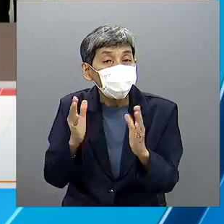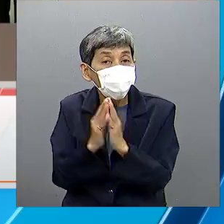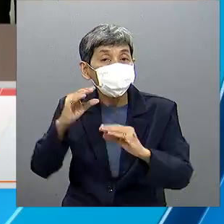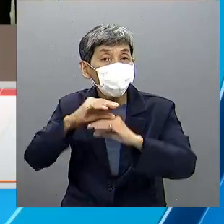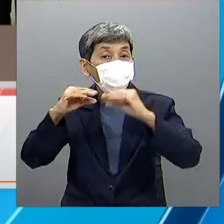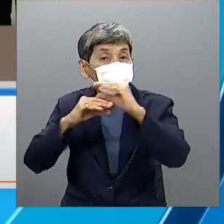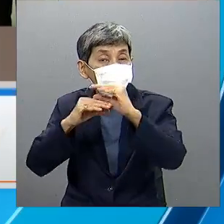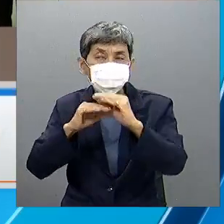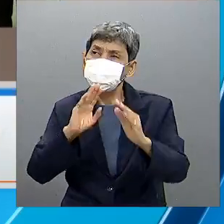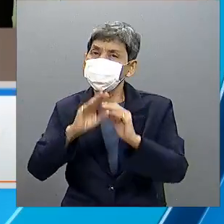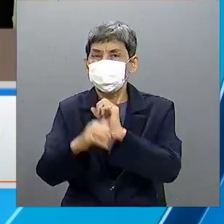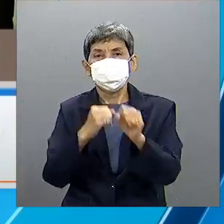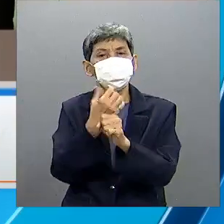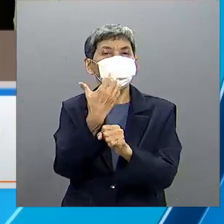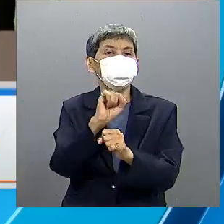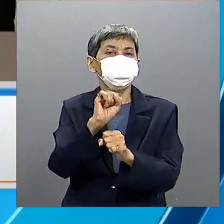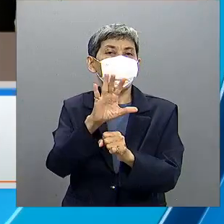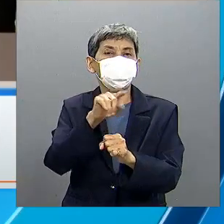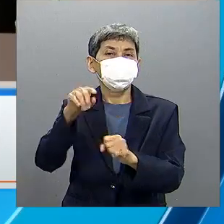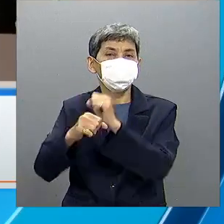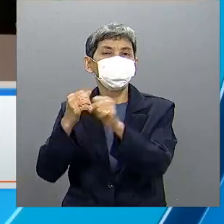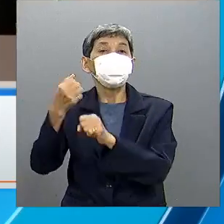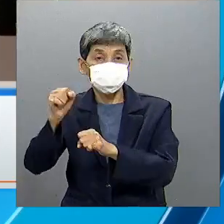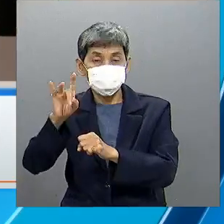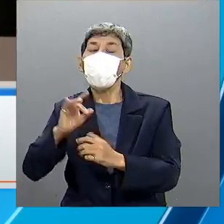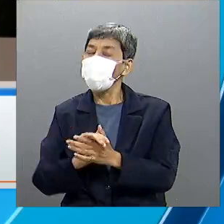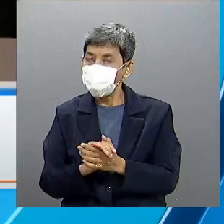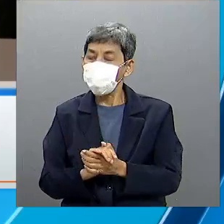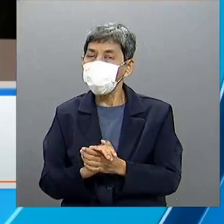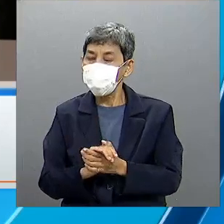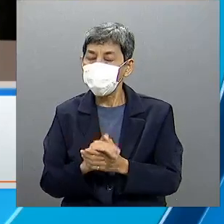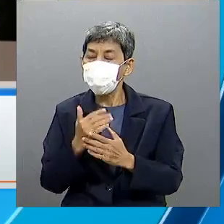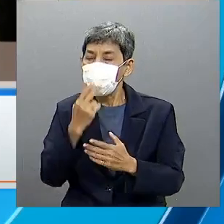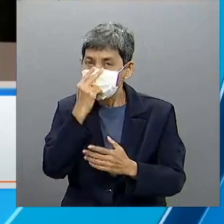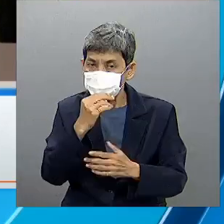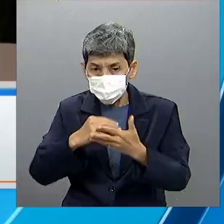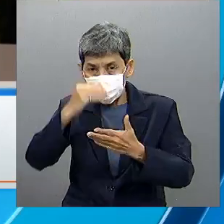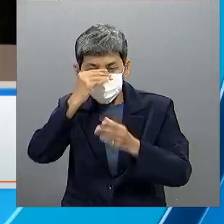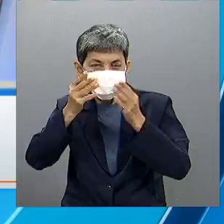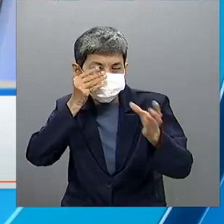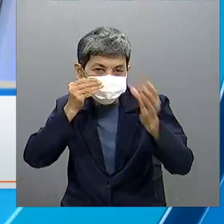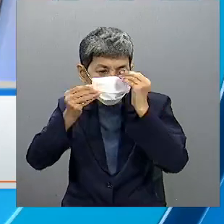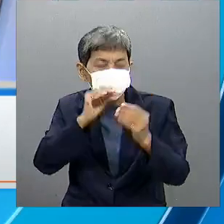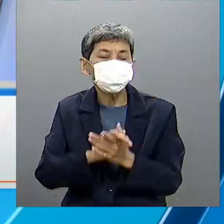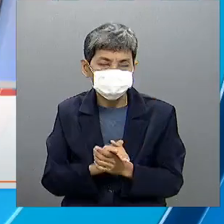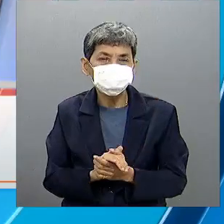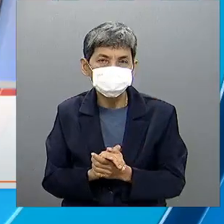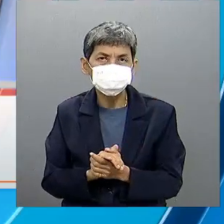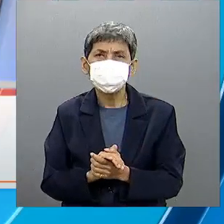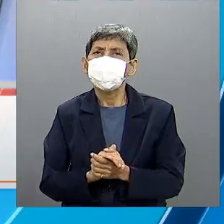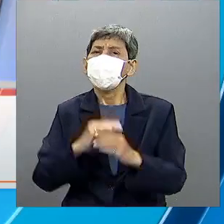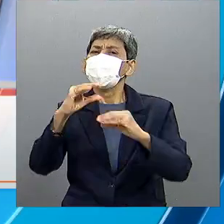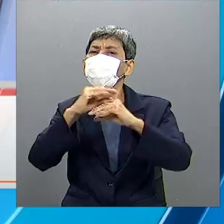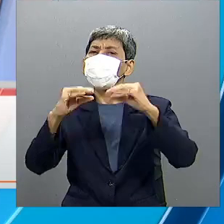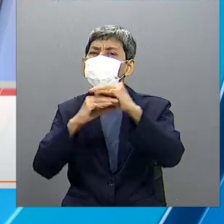ง15-18ปีค่ะ โอ้โหเป็นวัยที่แบบต้องการในเรื่องของการเรียนรู้แล้วก็การค้นหาตัวเองเลยทีนี้ในโครงการยังออนไลน์มีราย